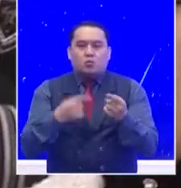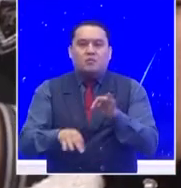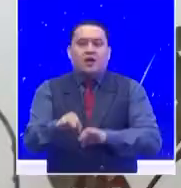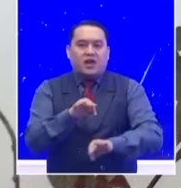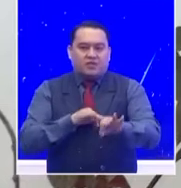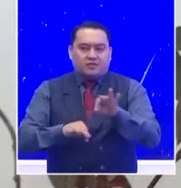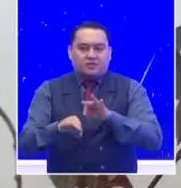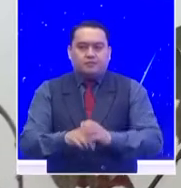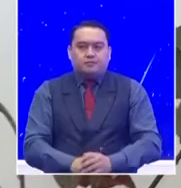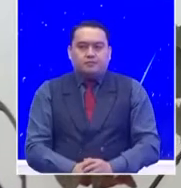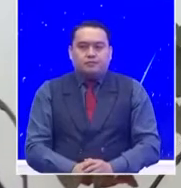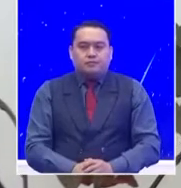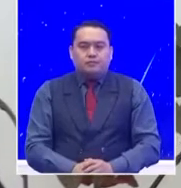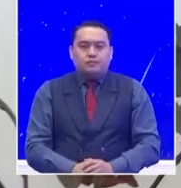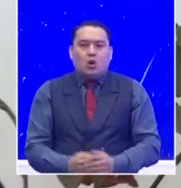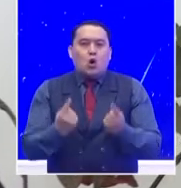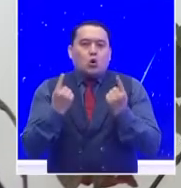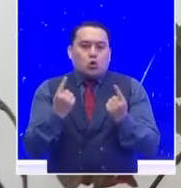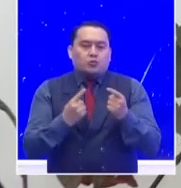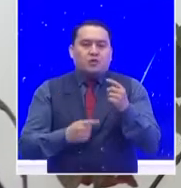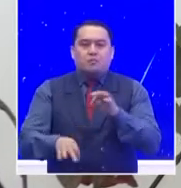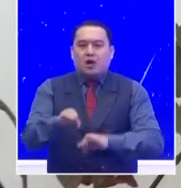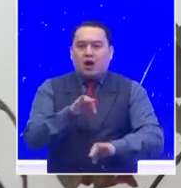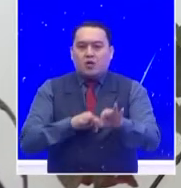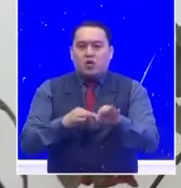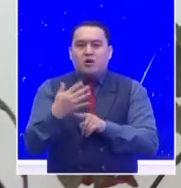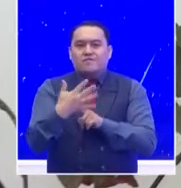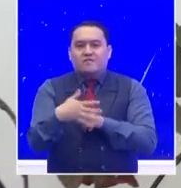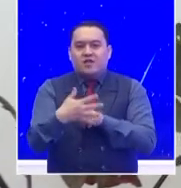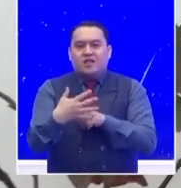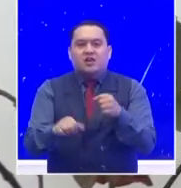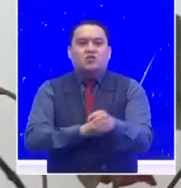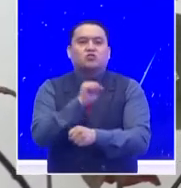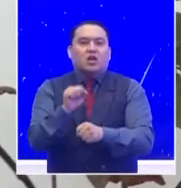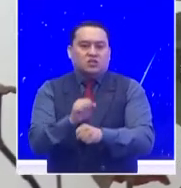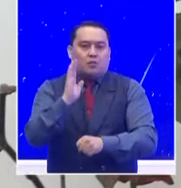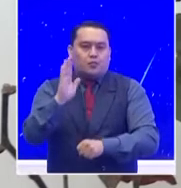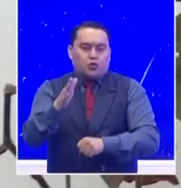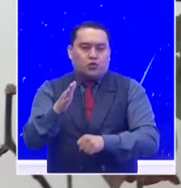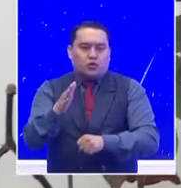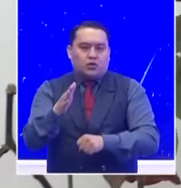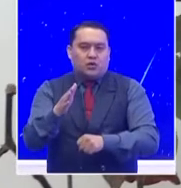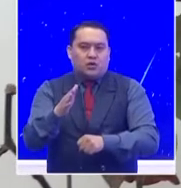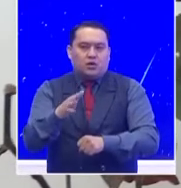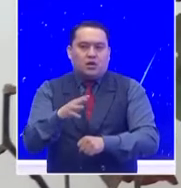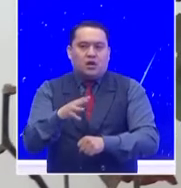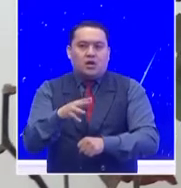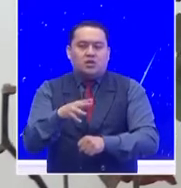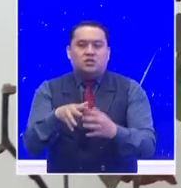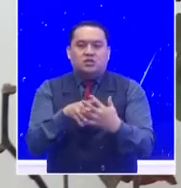проектов. Один из крупных проектов у нас ветряная электростанция. Это в Липсинском